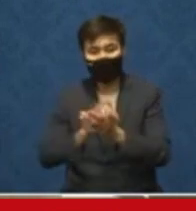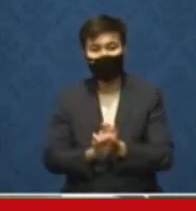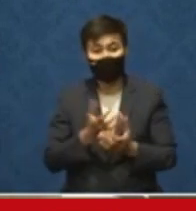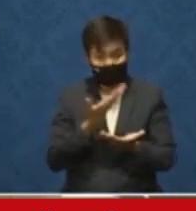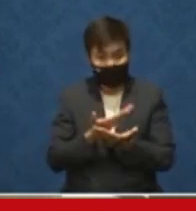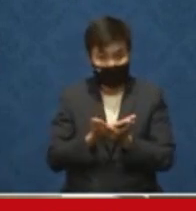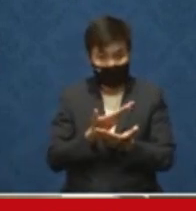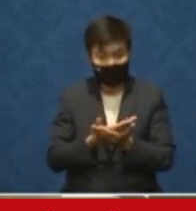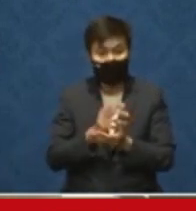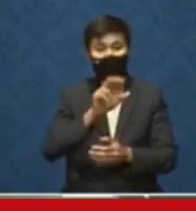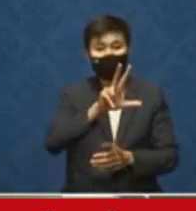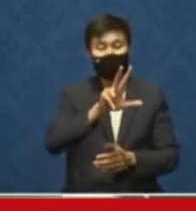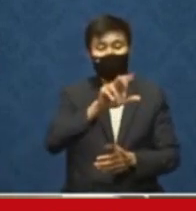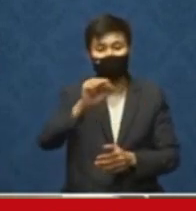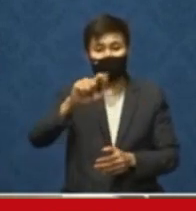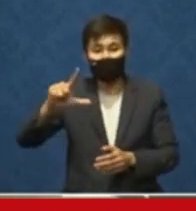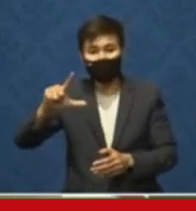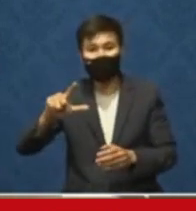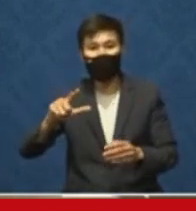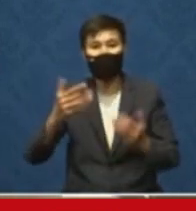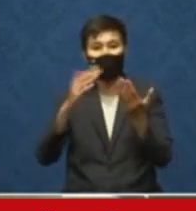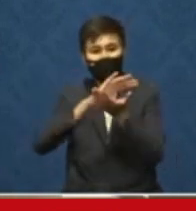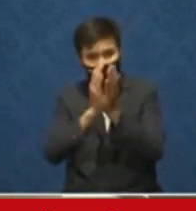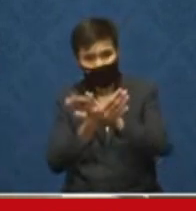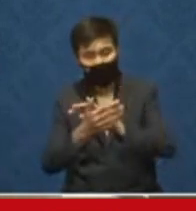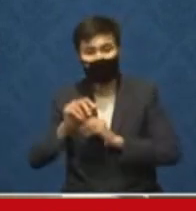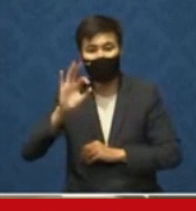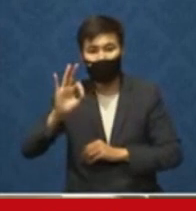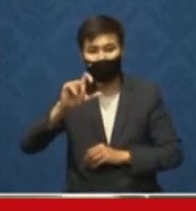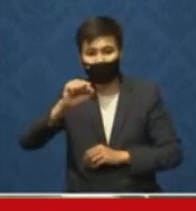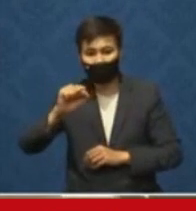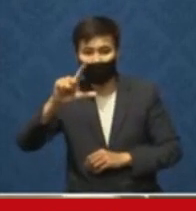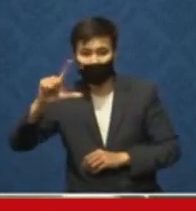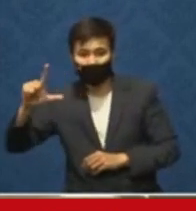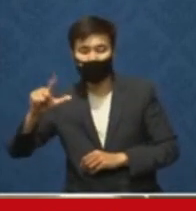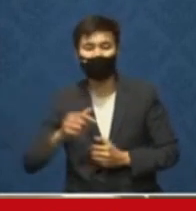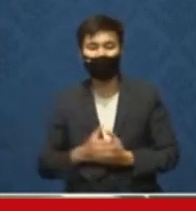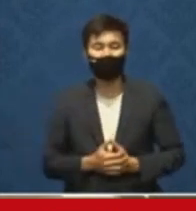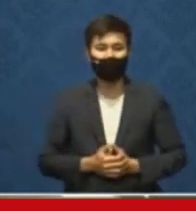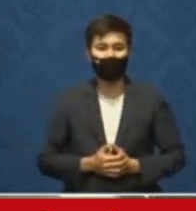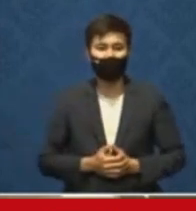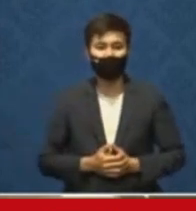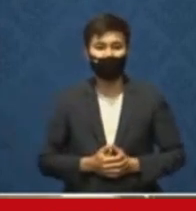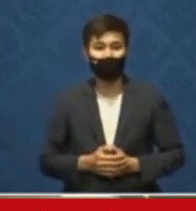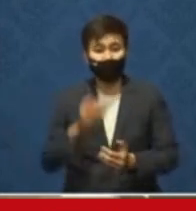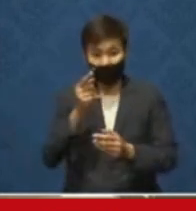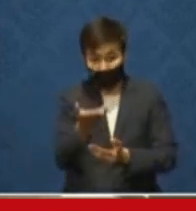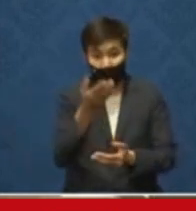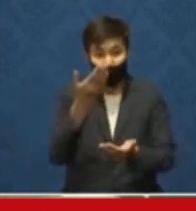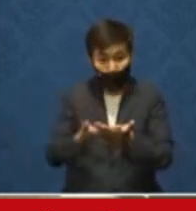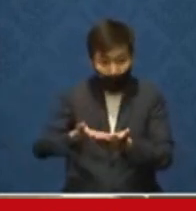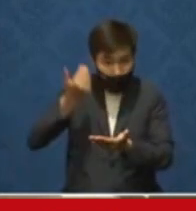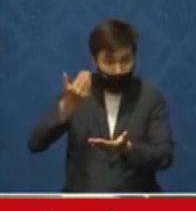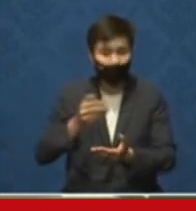ขึ้น200เปอร์เซ็นต์และทรัพย์สินจากได้ 3แสนล้านกลายเป็น 9แสน